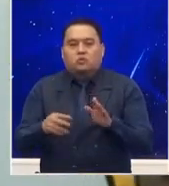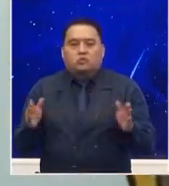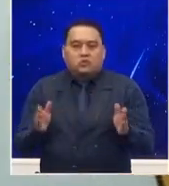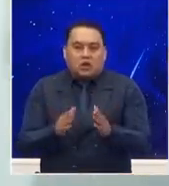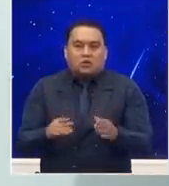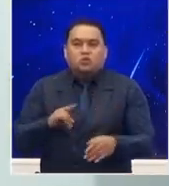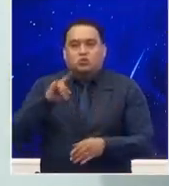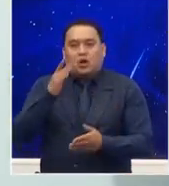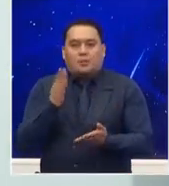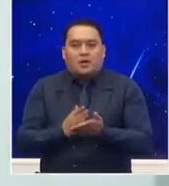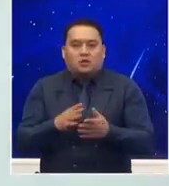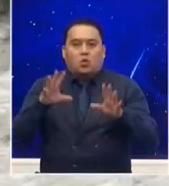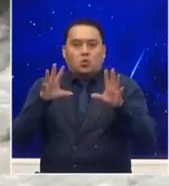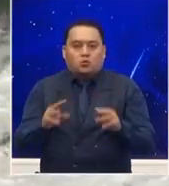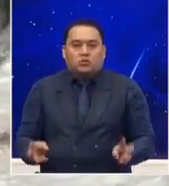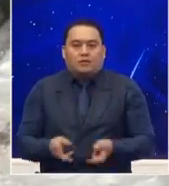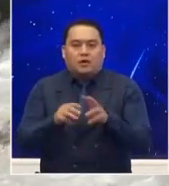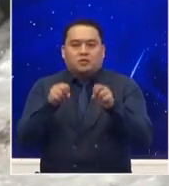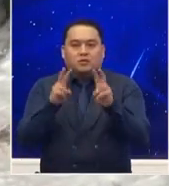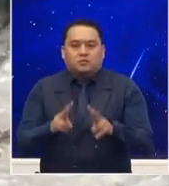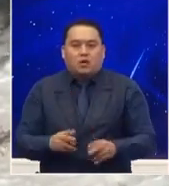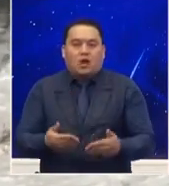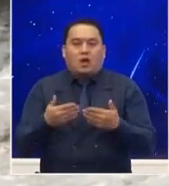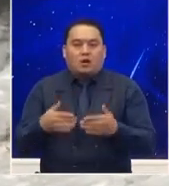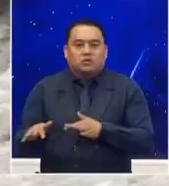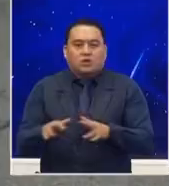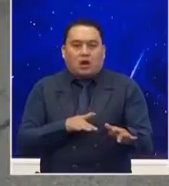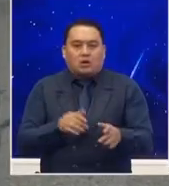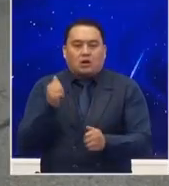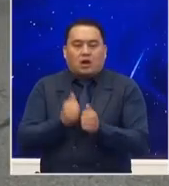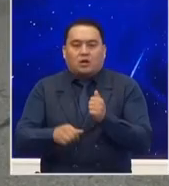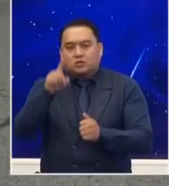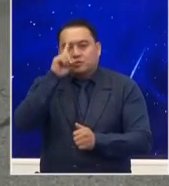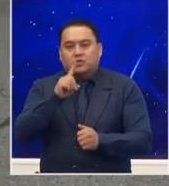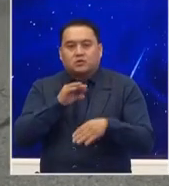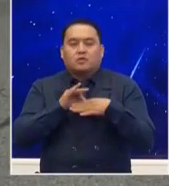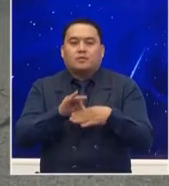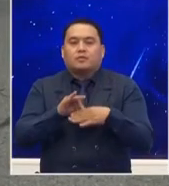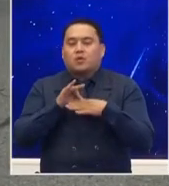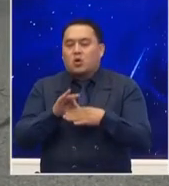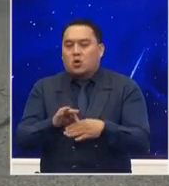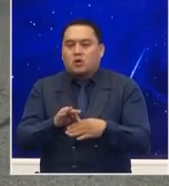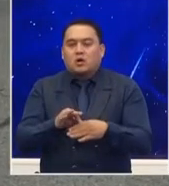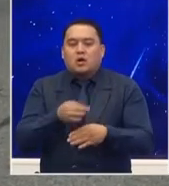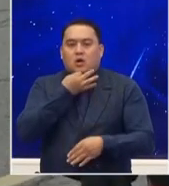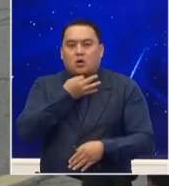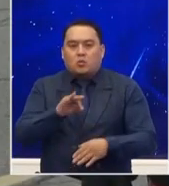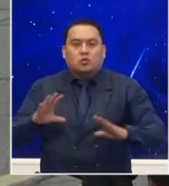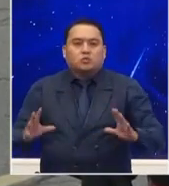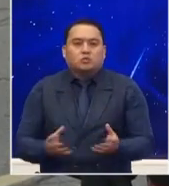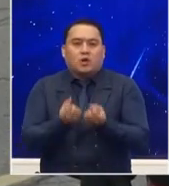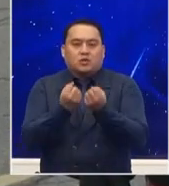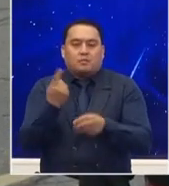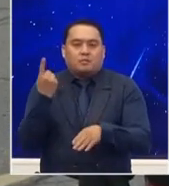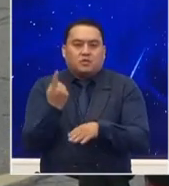бар. Мұнда өртті сөндіру бойынша арнайы профилактикалық шаралар ай сайын өткізіліп тұрады. Өйткені кез келген құтқарушының